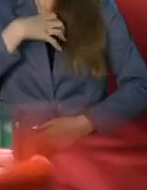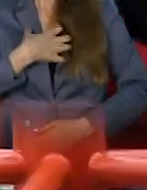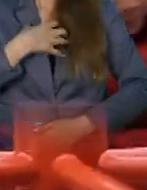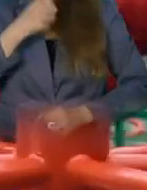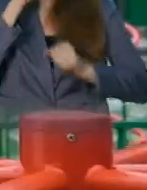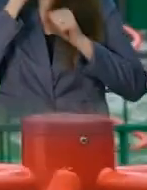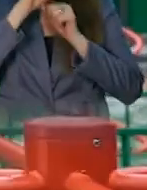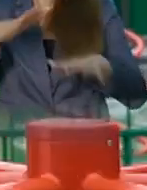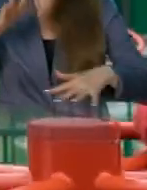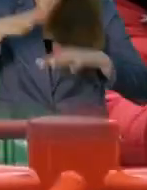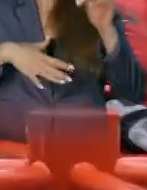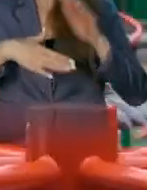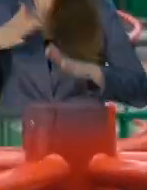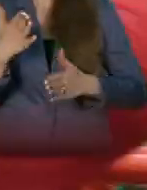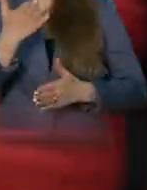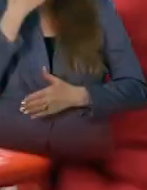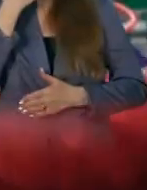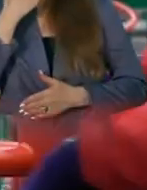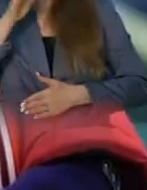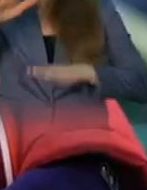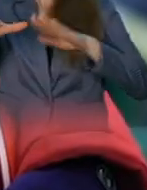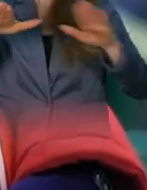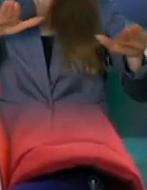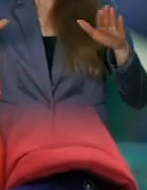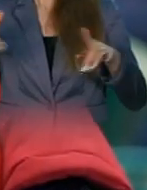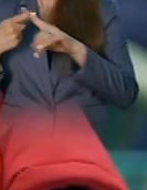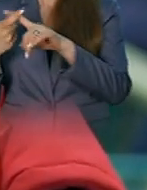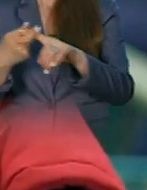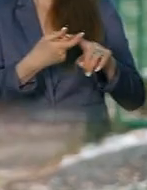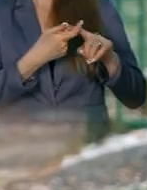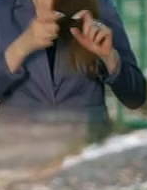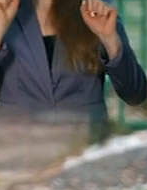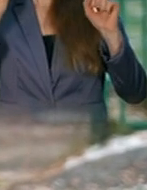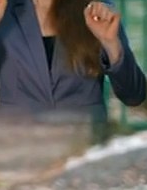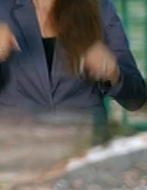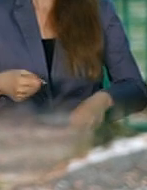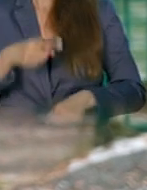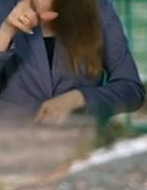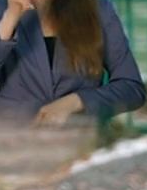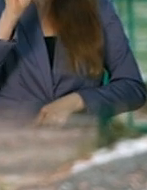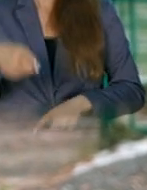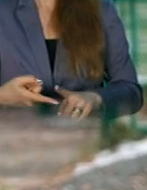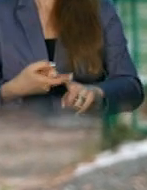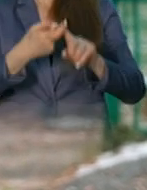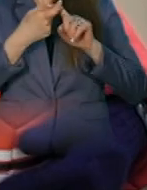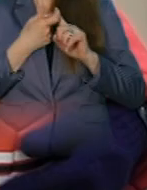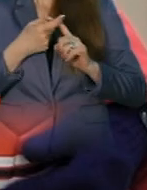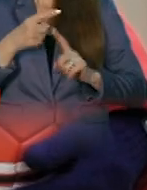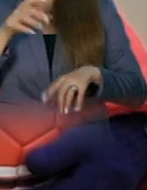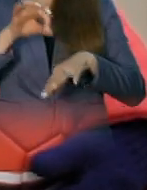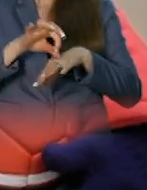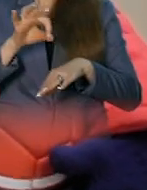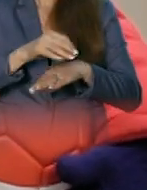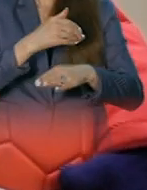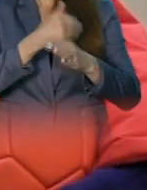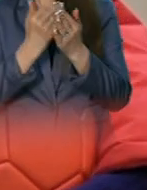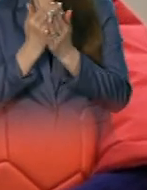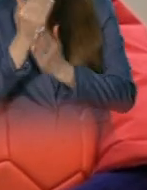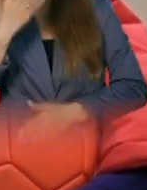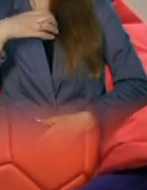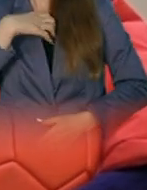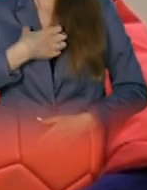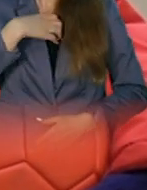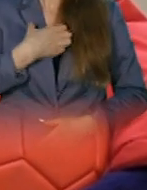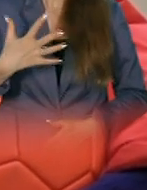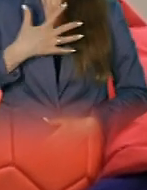және адамдарға жақындағанда немесе кез келген нәрсені қолмен ұстағанда таралады. Ауырған адамның дене қызуы көтеріліп, жөтел басталады. Оған